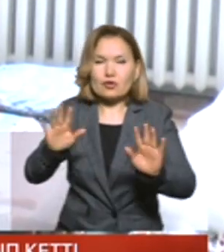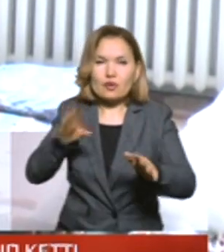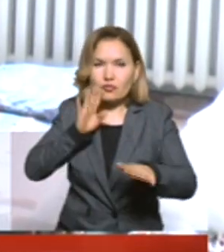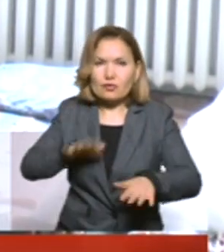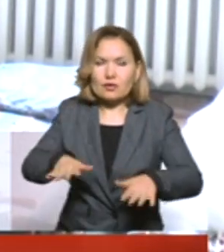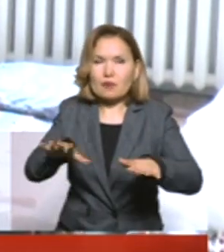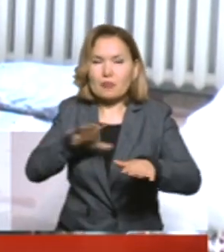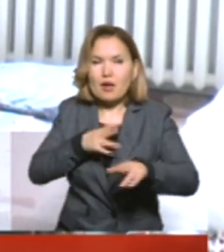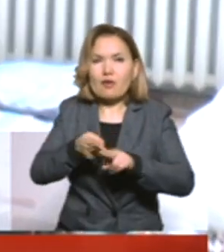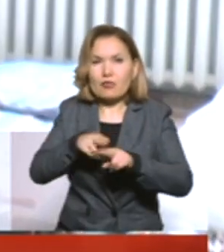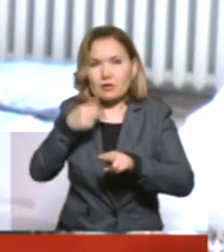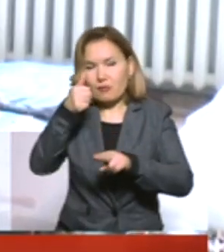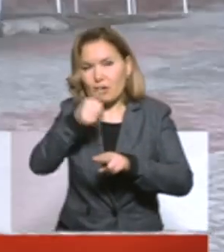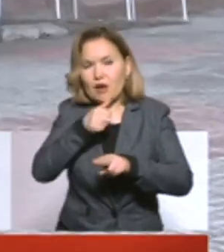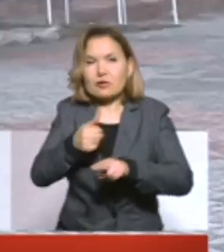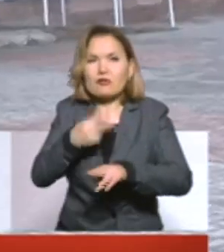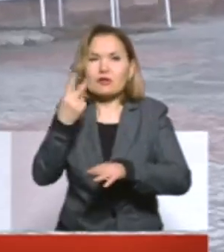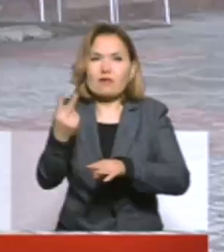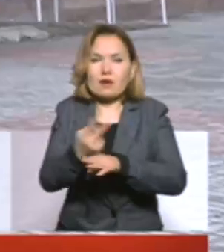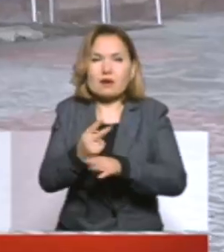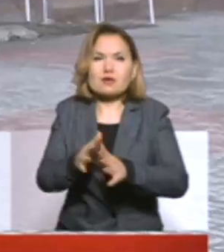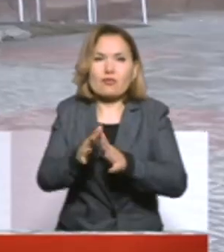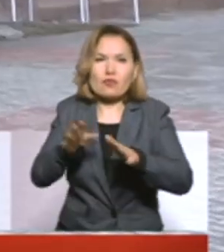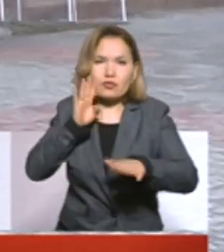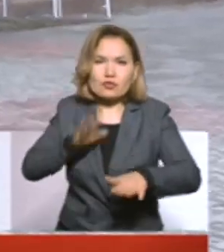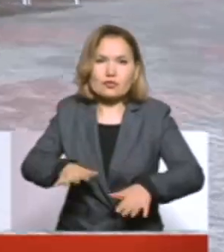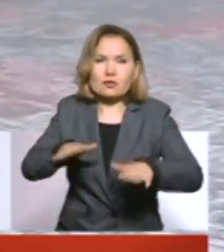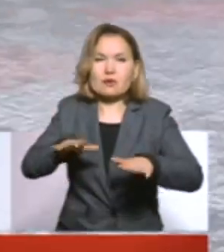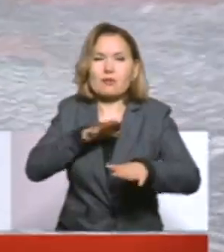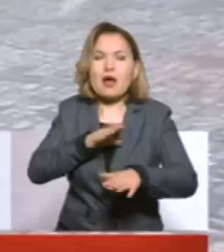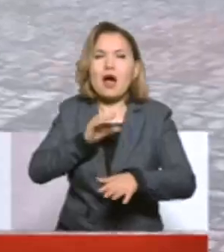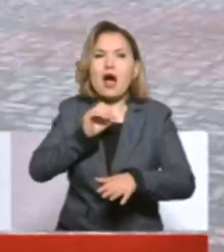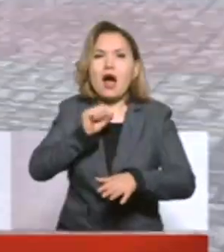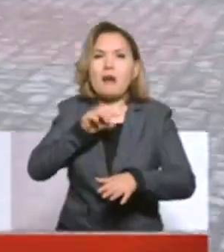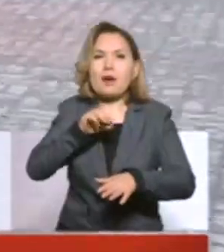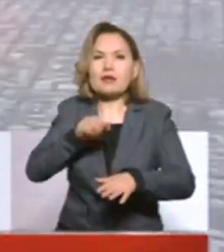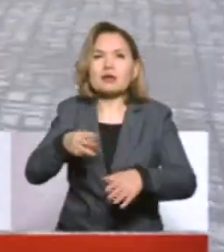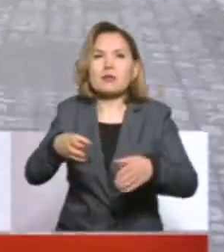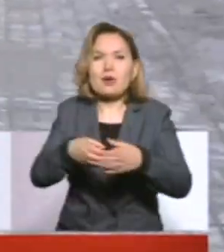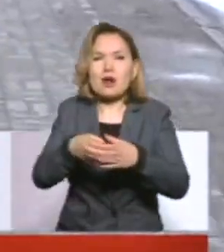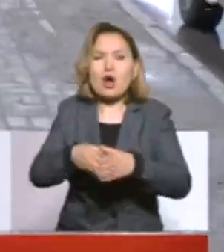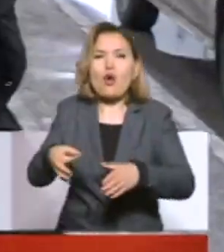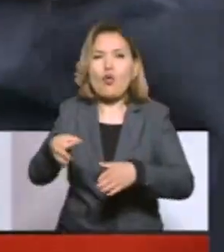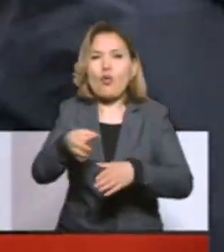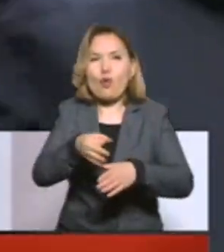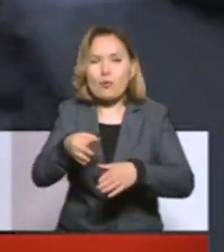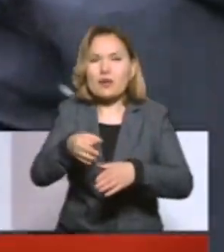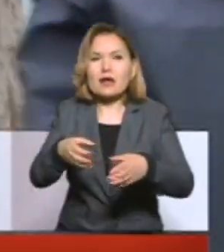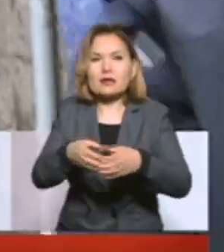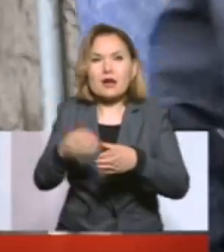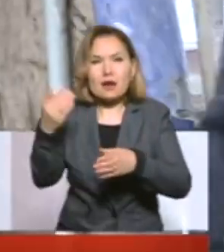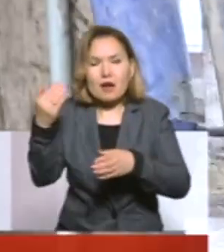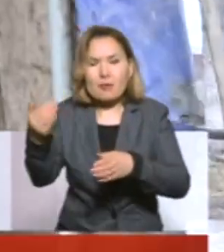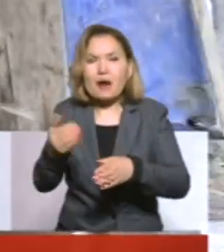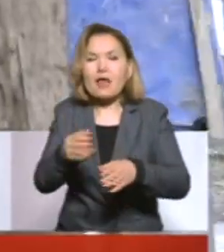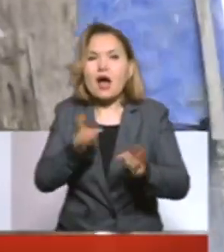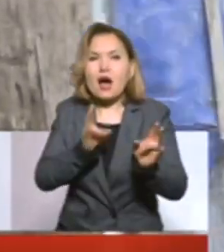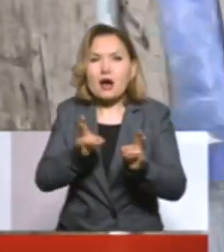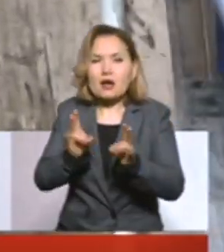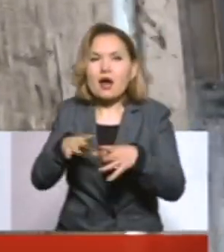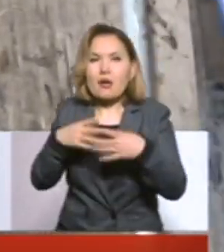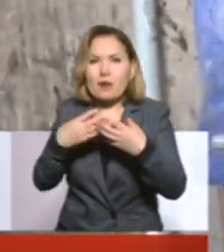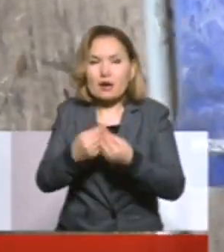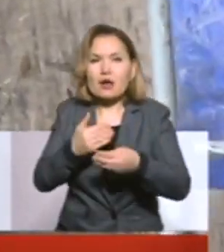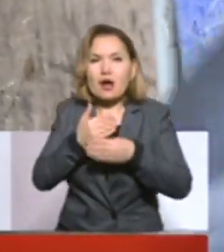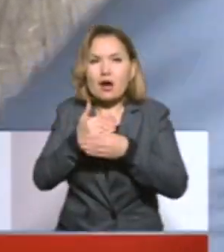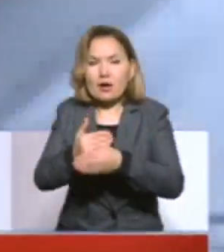жағдайда халық қиналып жатыр. Ал Аманат партиясының облыстық филиалы апаттан зардап шеккен жерлестеріне көмек қолын